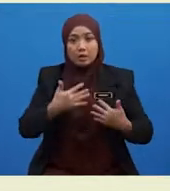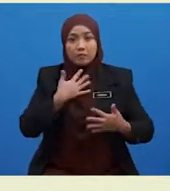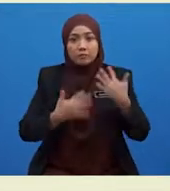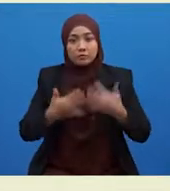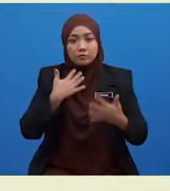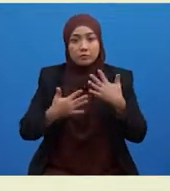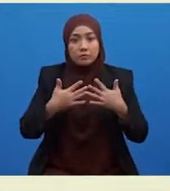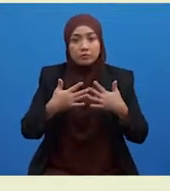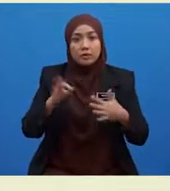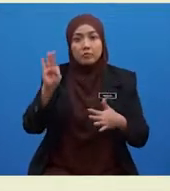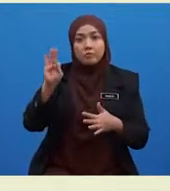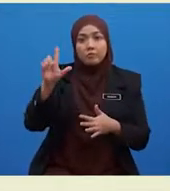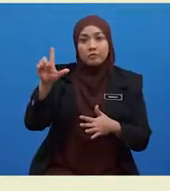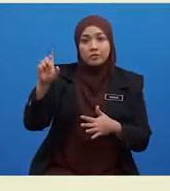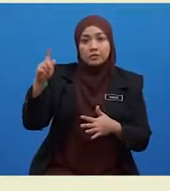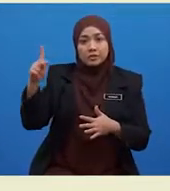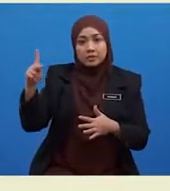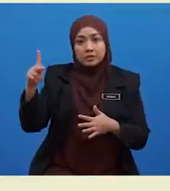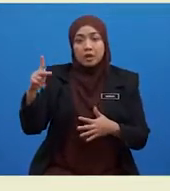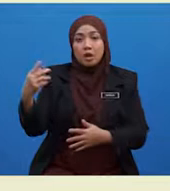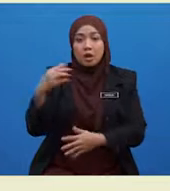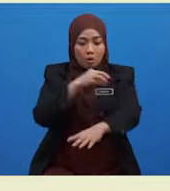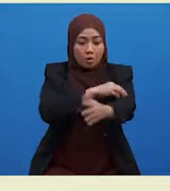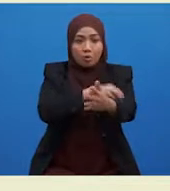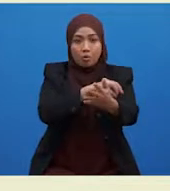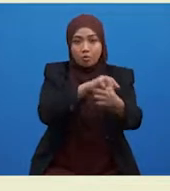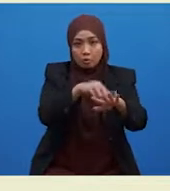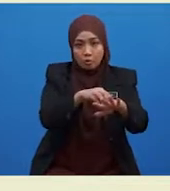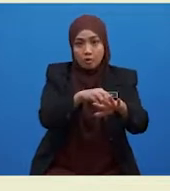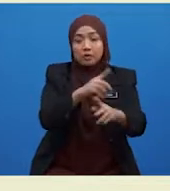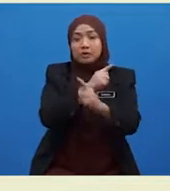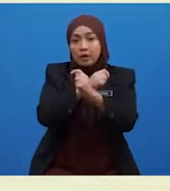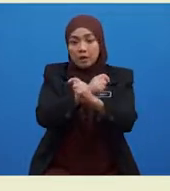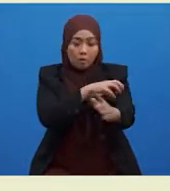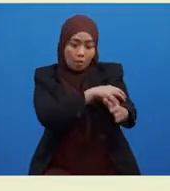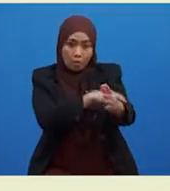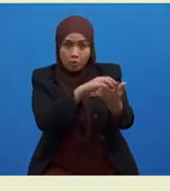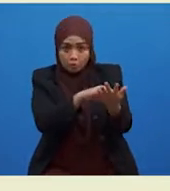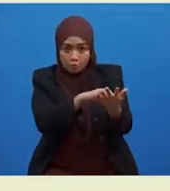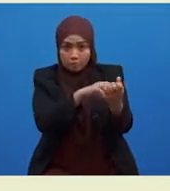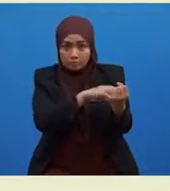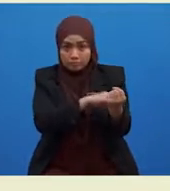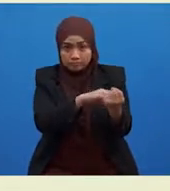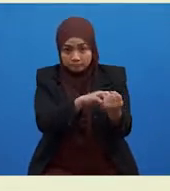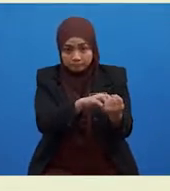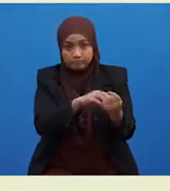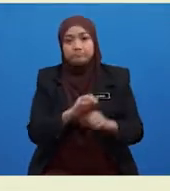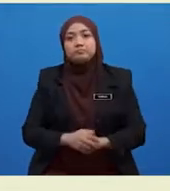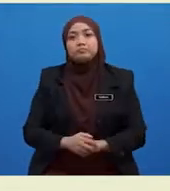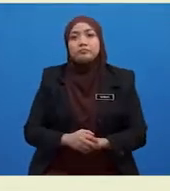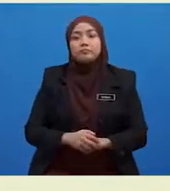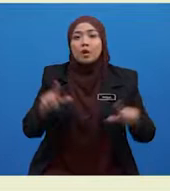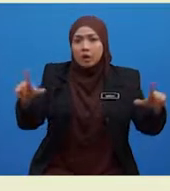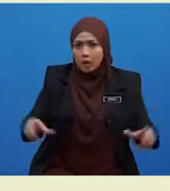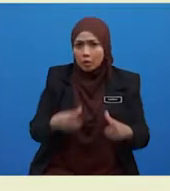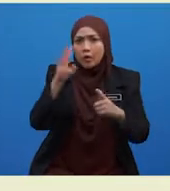fleksibiliti, kekuatan otot dan daya tahan otot. Manakala Kecergasan berasaskan